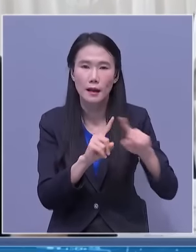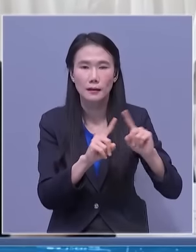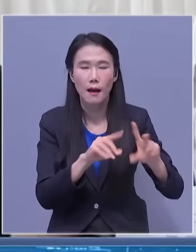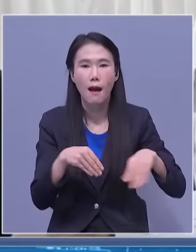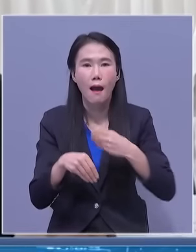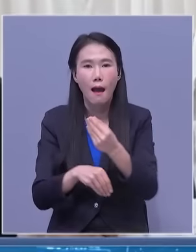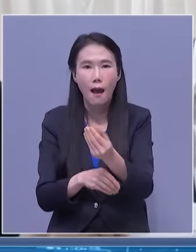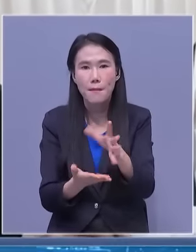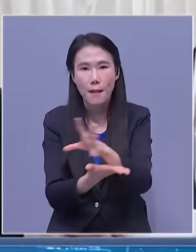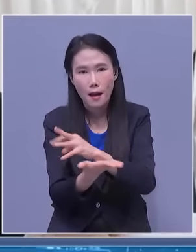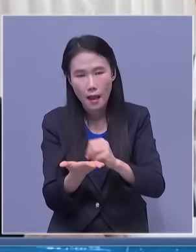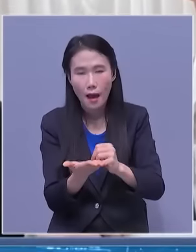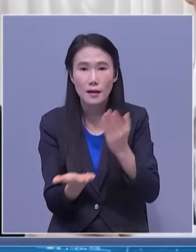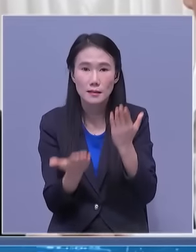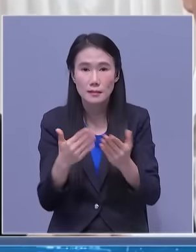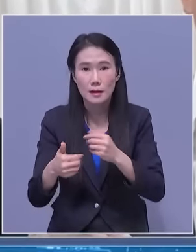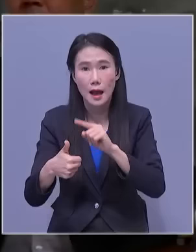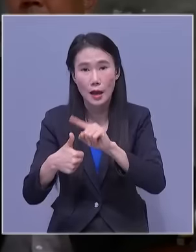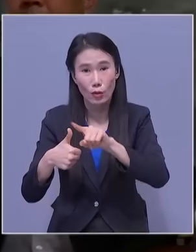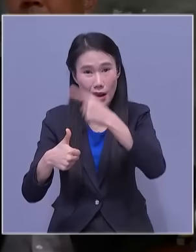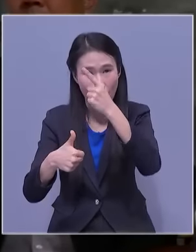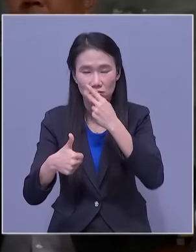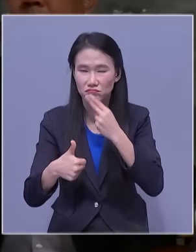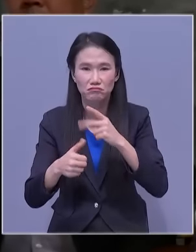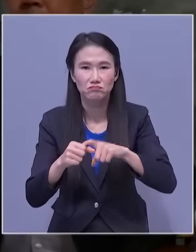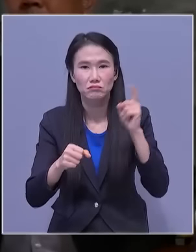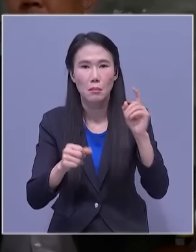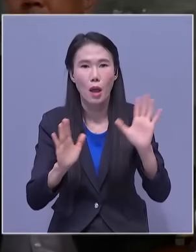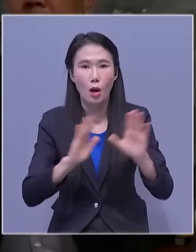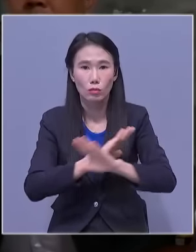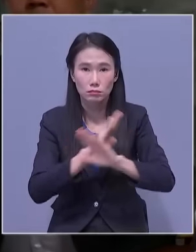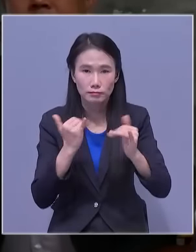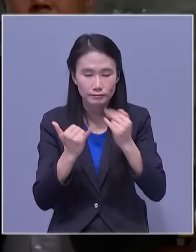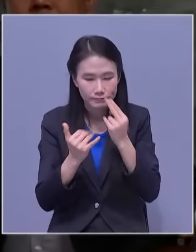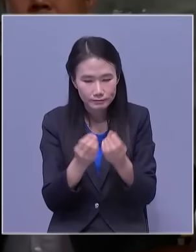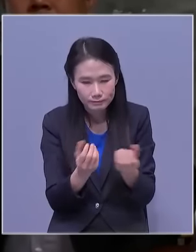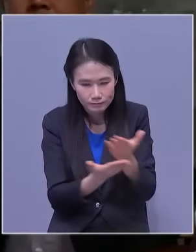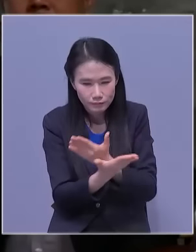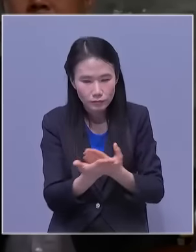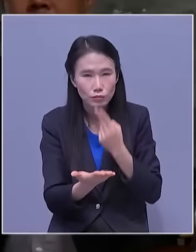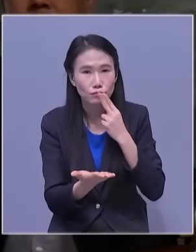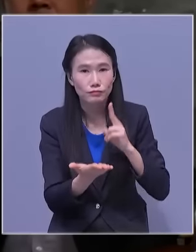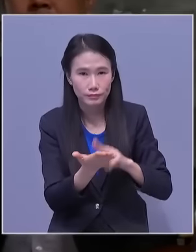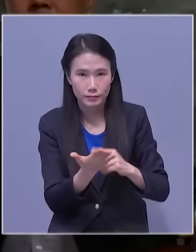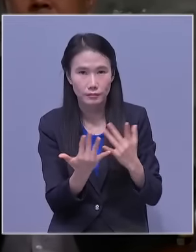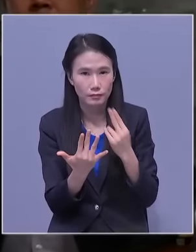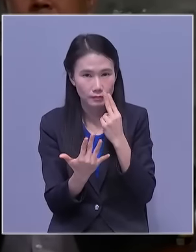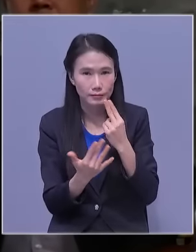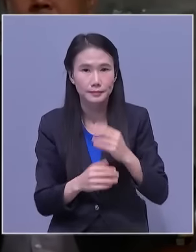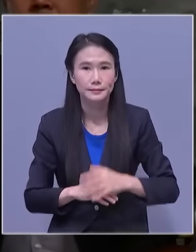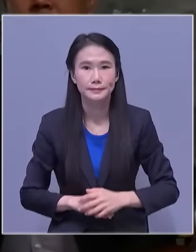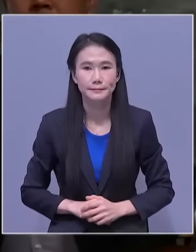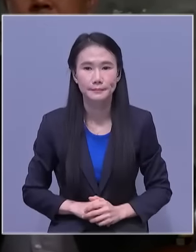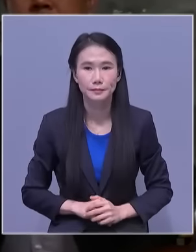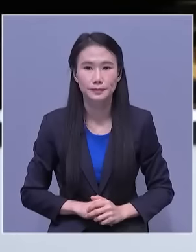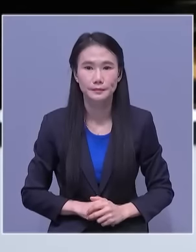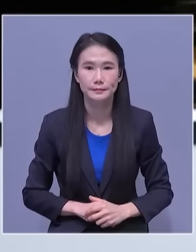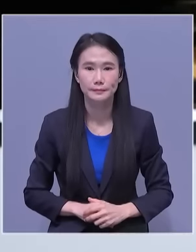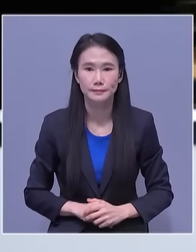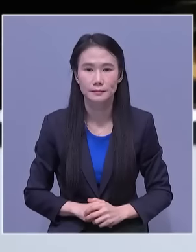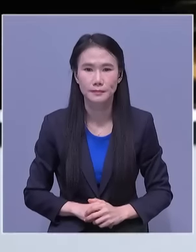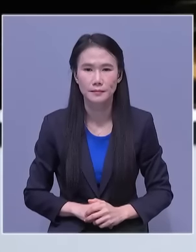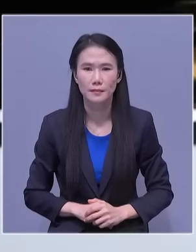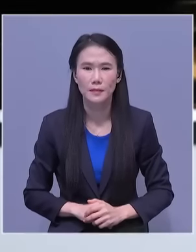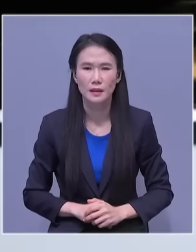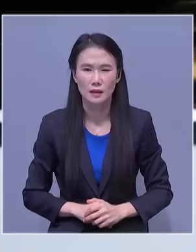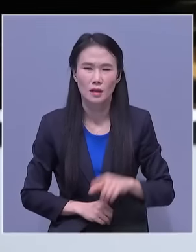มาเป็นของมหาวิทยาลัยซึ่งตอนนี้ทางมหาวิทยาลัยก็กำลังอยู่ระหว่างการรอหมายเรียกอยู่นะครับคงจะต้อง